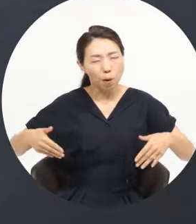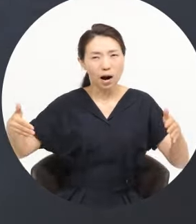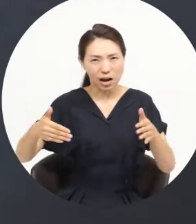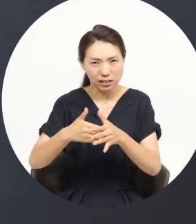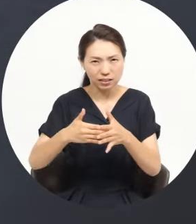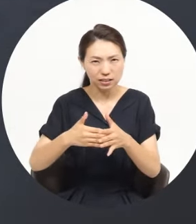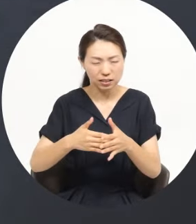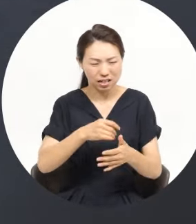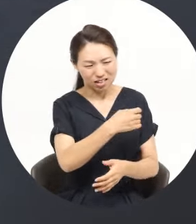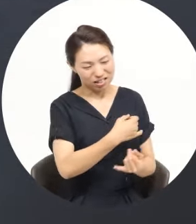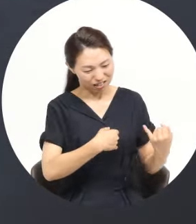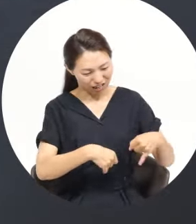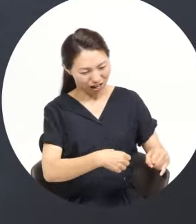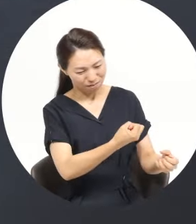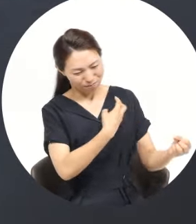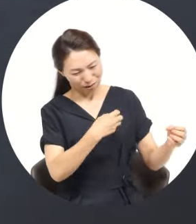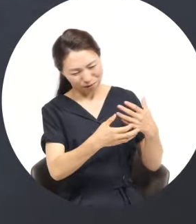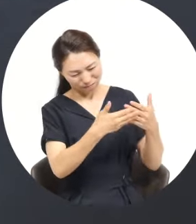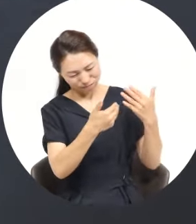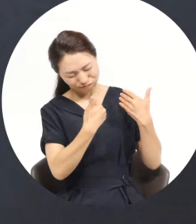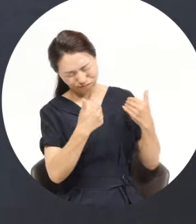짓을 해도 내가